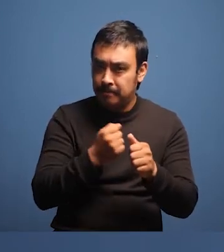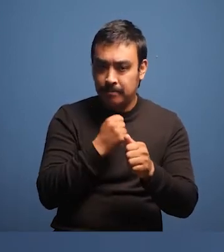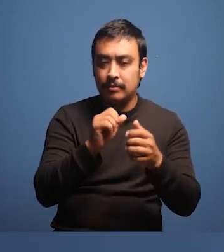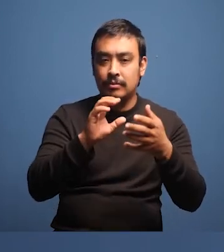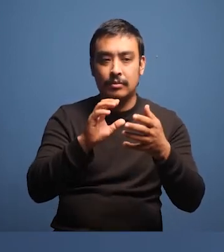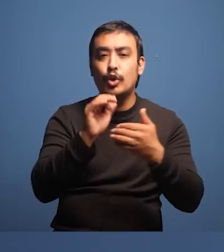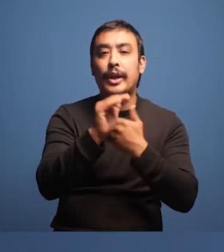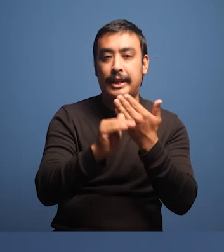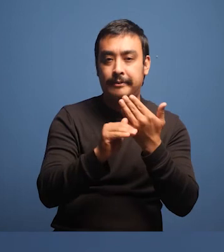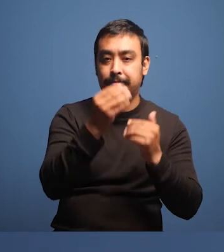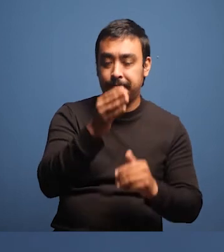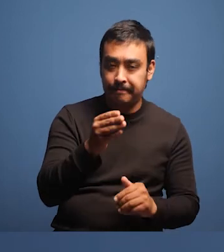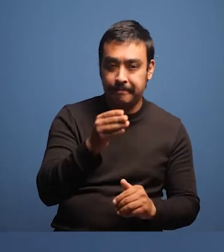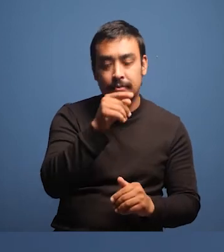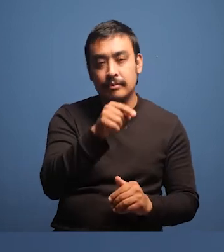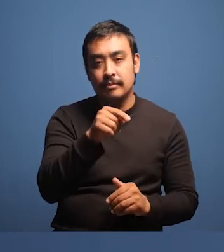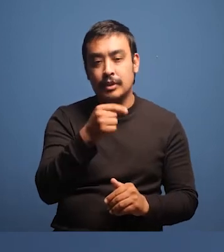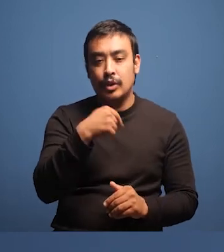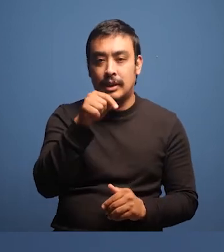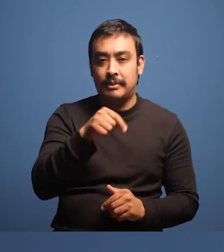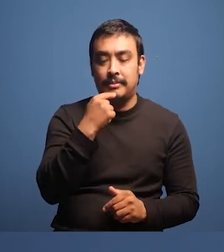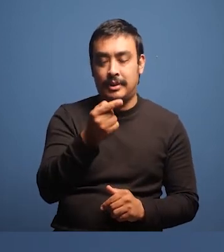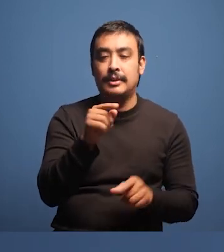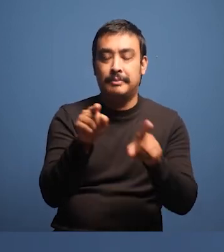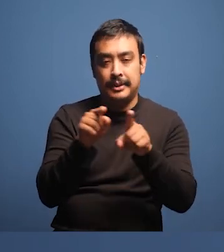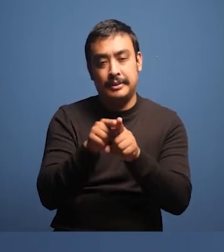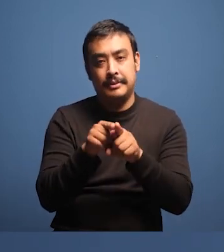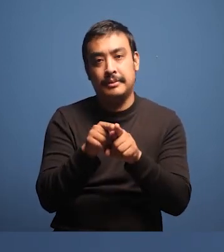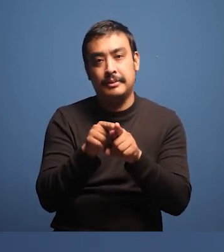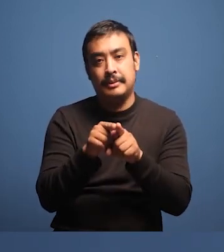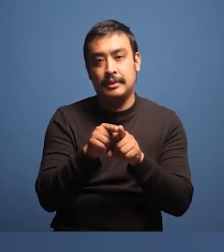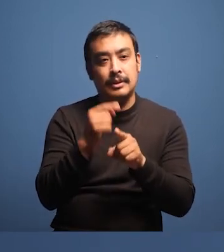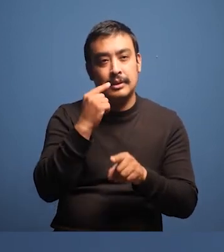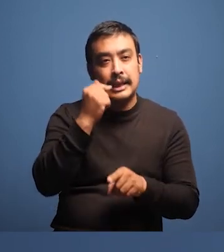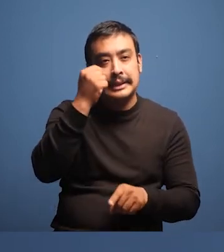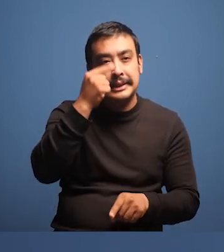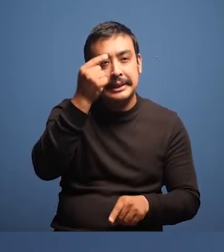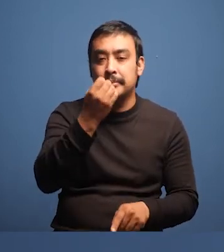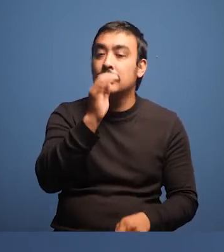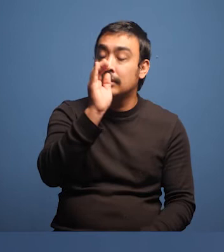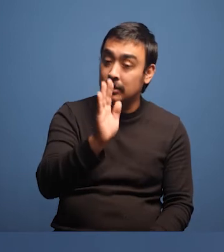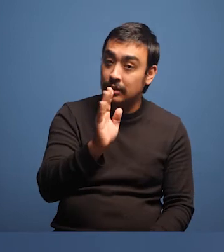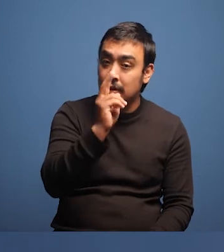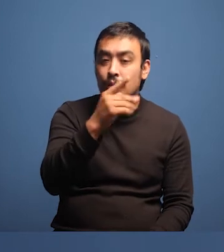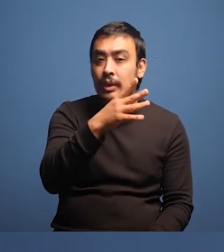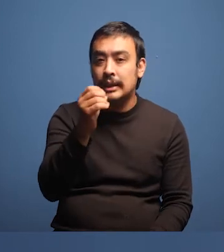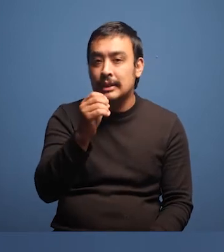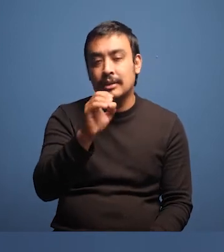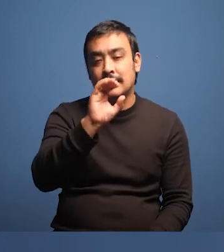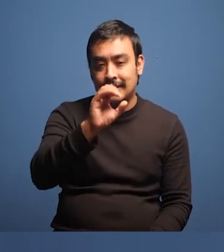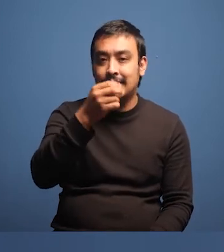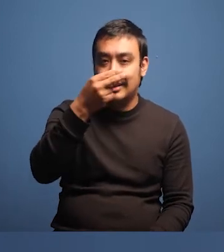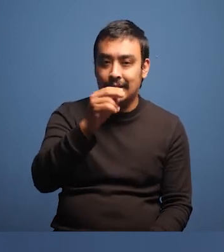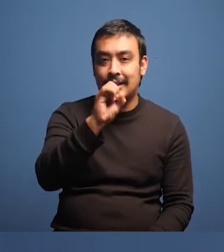हुन्छ जुनबारे चाहिँ सायद अहिले हामीले भन्दा नि हाम्रो दाइ दिदीहरूले भन्न सक्नुहुन्छ र त्यसको लागि चाहिँ हजुरले चाइल्ड सेफ नेटमै गएर